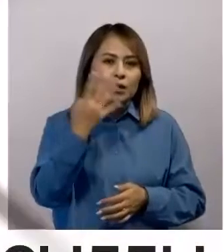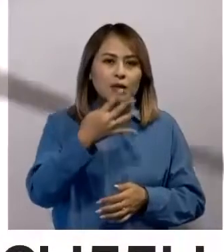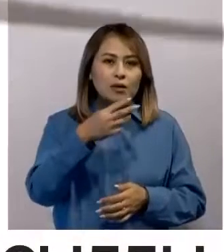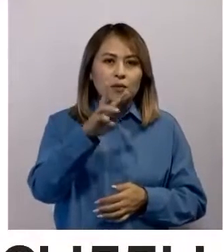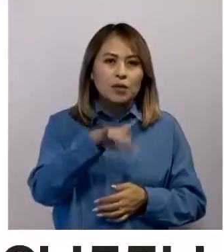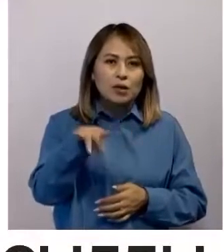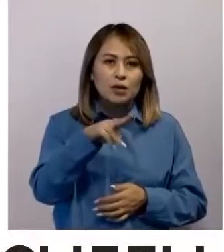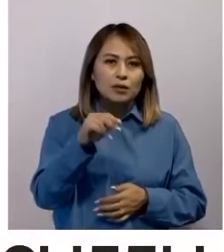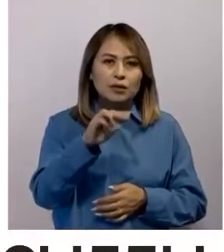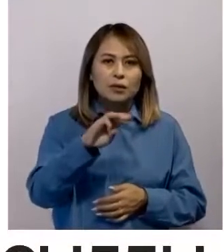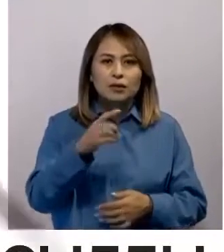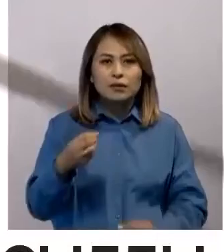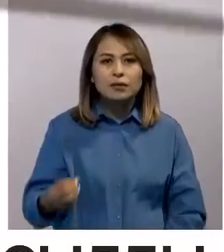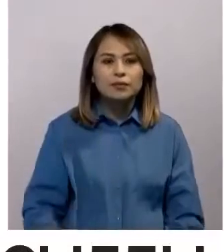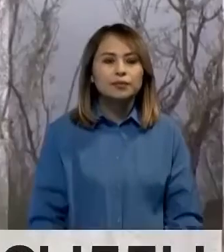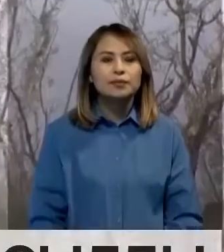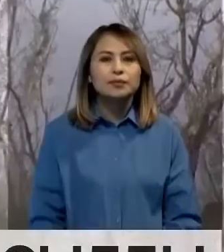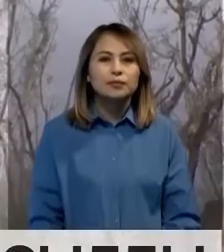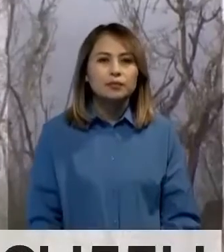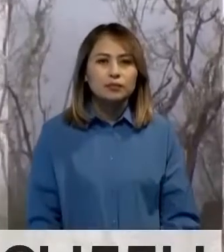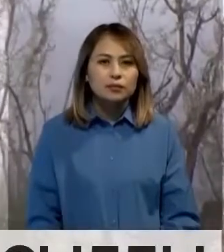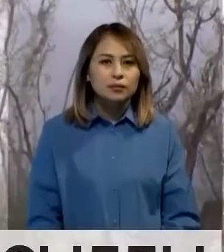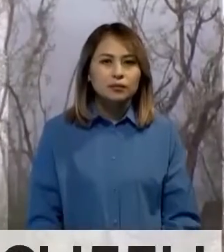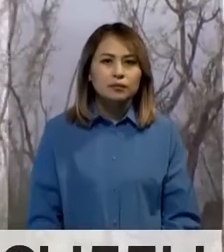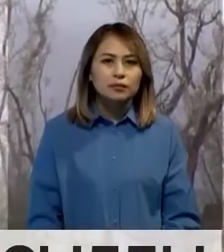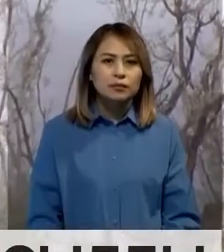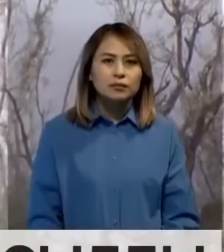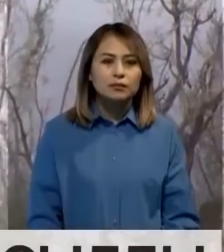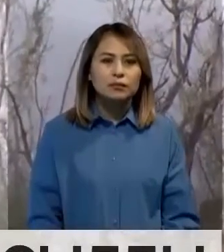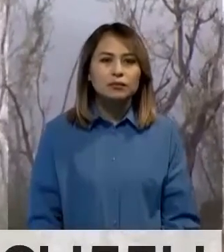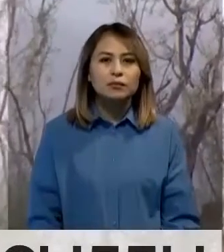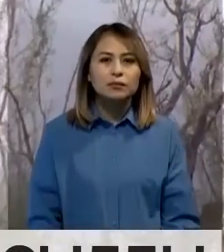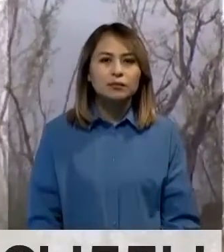миллиард теңге. Қарлығаш Қайыпбекова, Нұрдәулет Жақсыбаев, Хабар 24, Алматы облысынан.